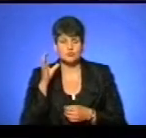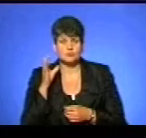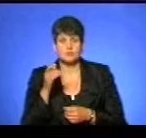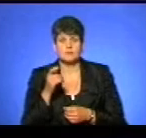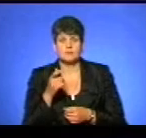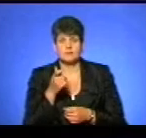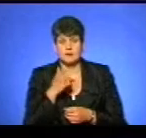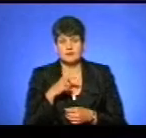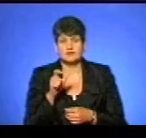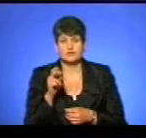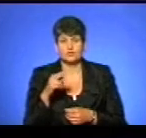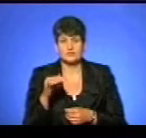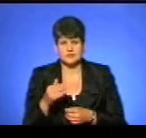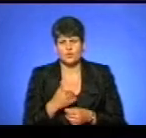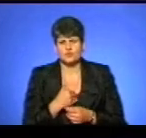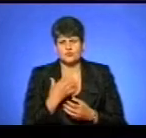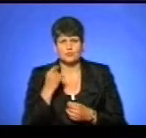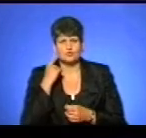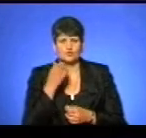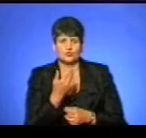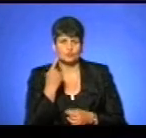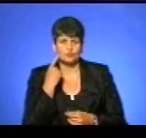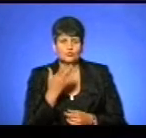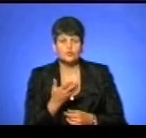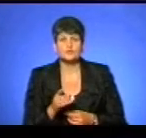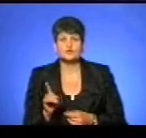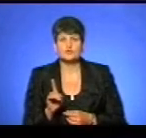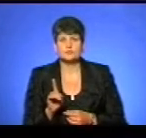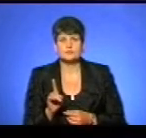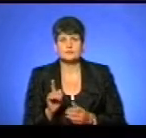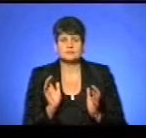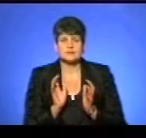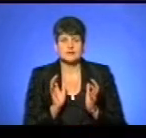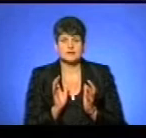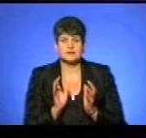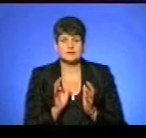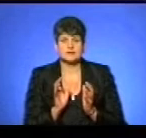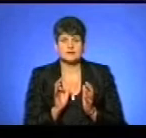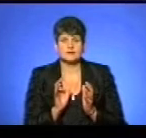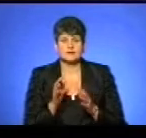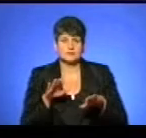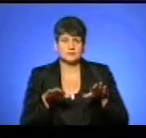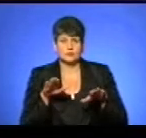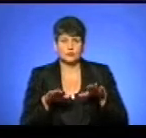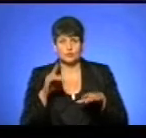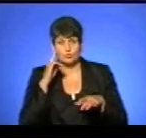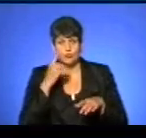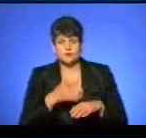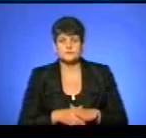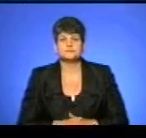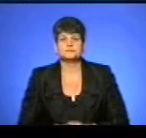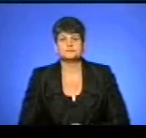3 хвилини до завершення, але хочу ще почути його думку, щоб, так би мовити, зберегти паритет думок в програмі. Будь ласка.